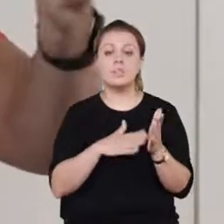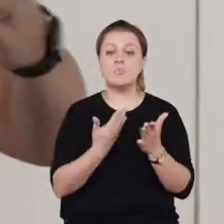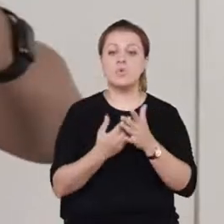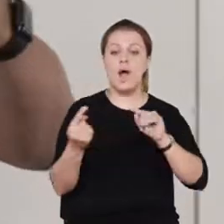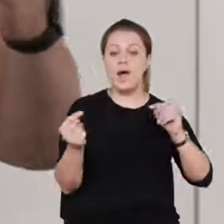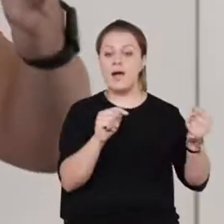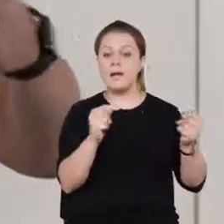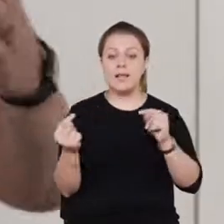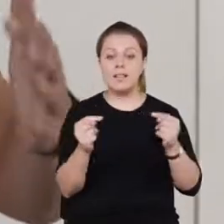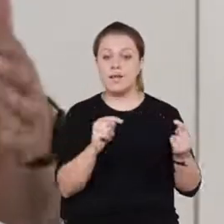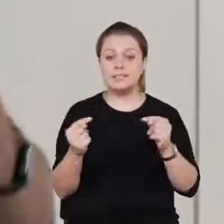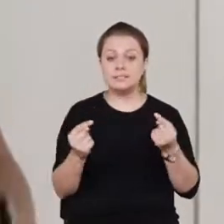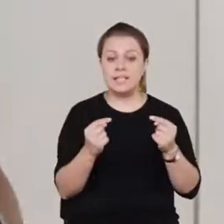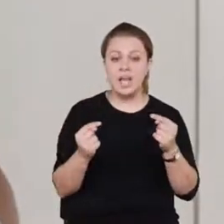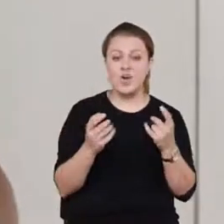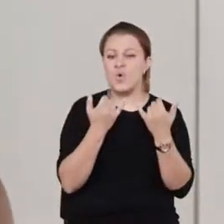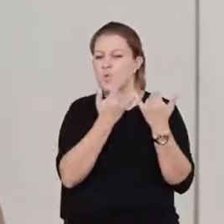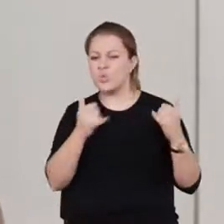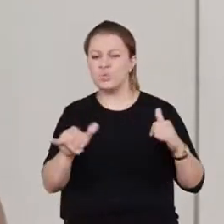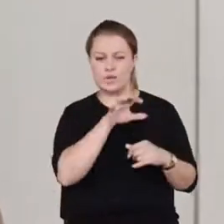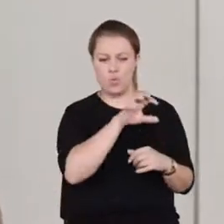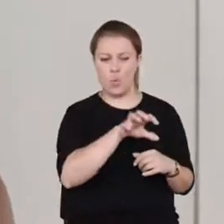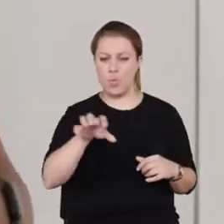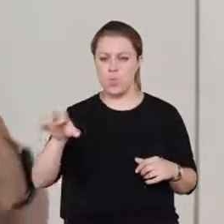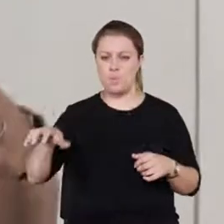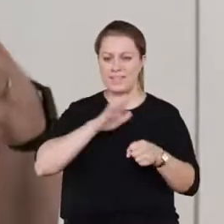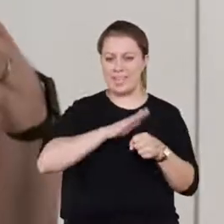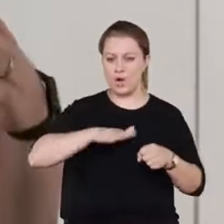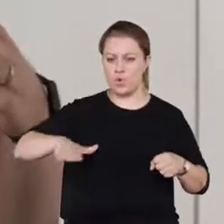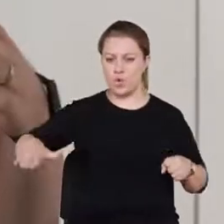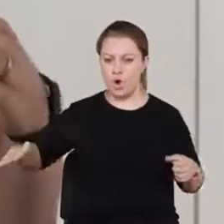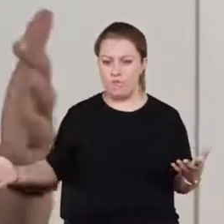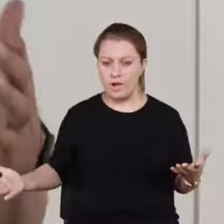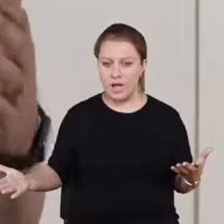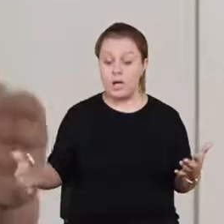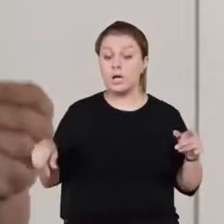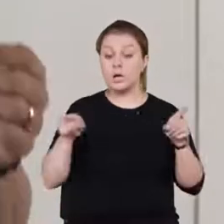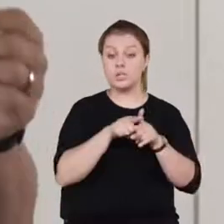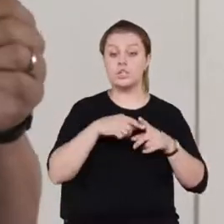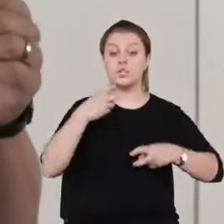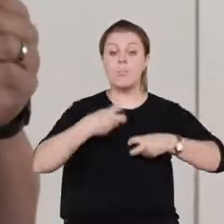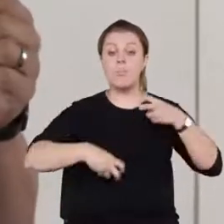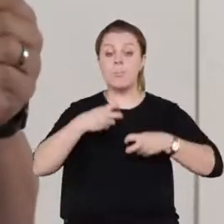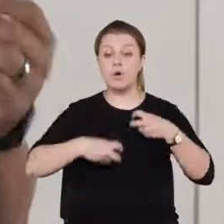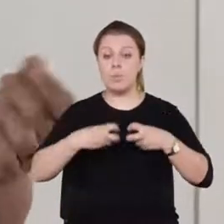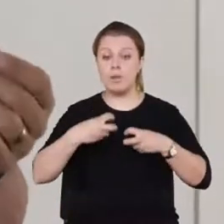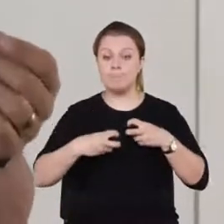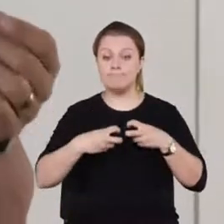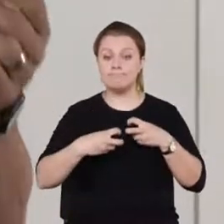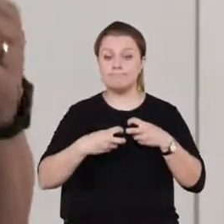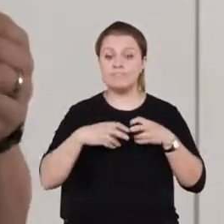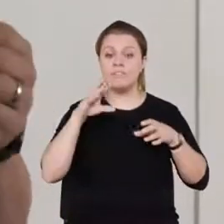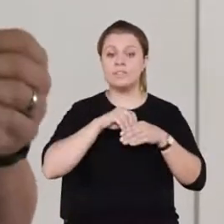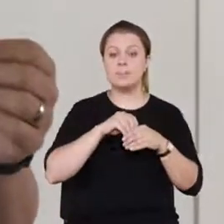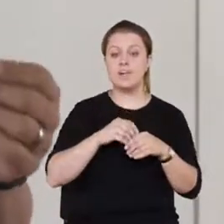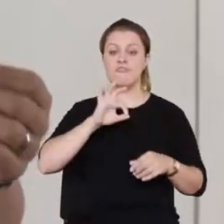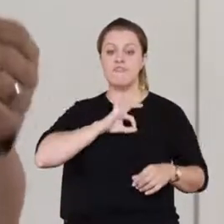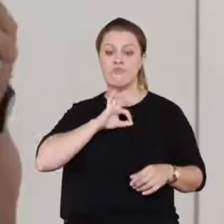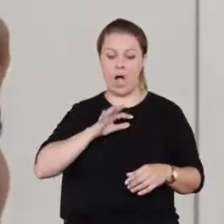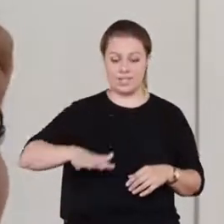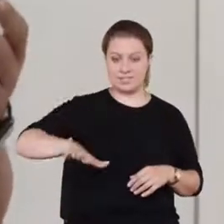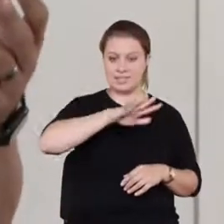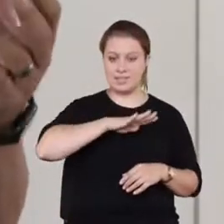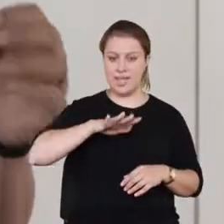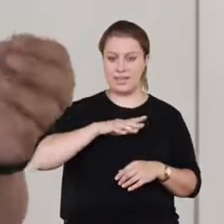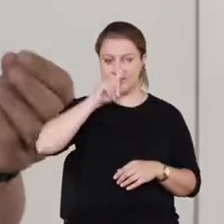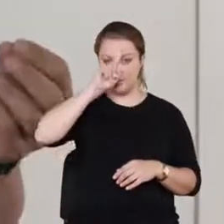relacji z różnymi mniejszościami narodowymi. To był problem także relacji z elitami własnymi.